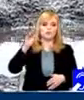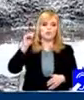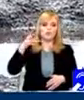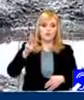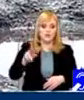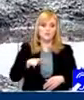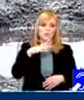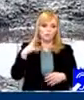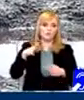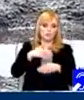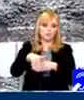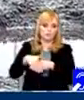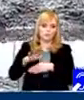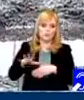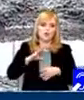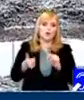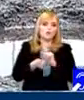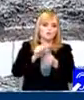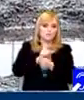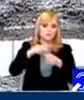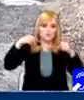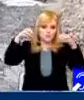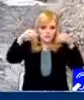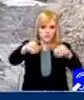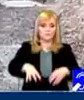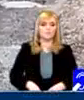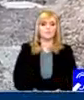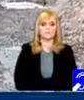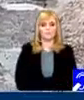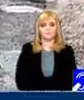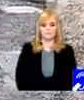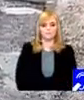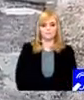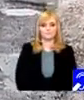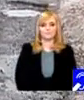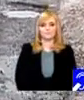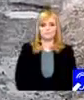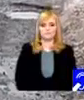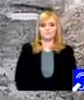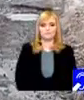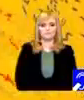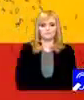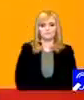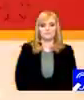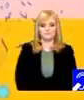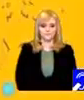Calea Ieșilor, se va schimba sistemul de iluminare, inclusiv la trecerile de pietoni.